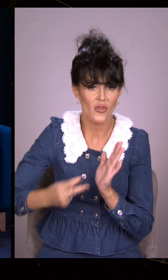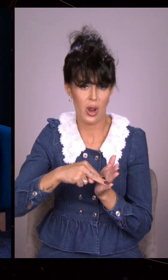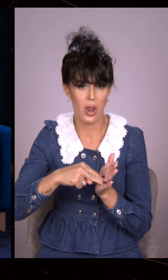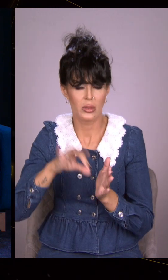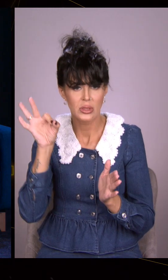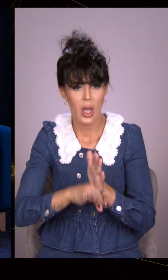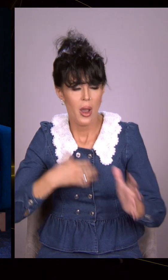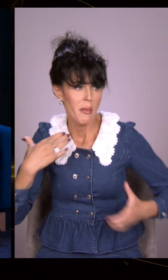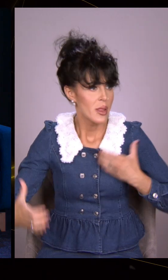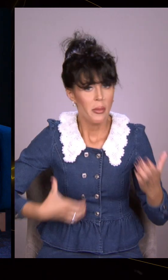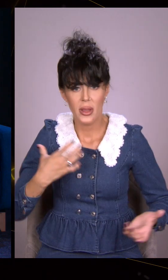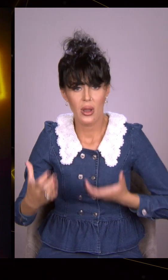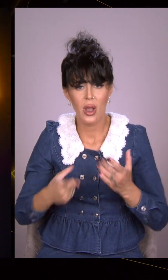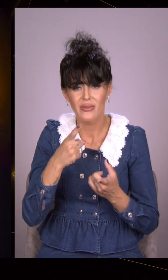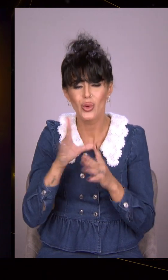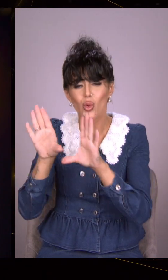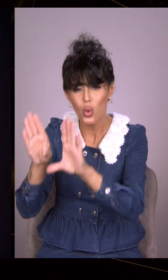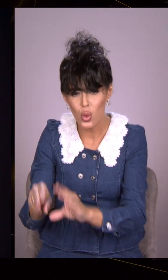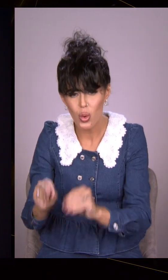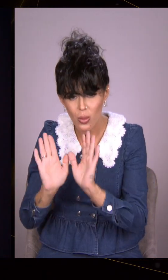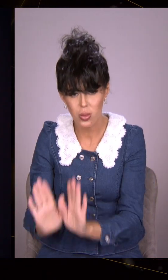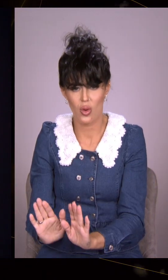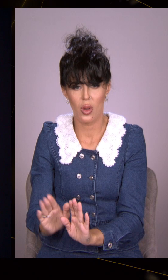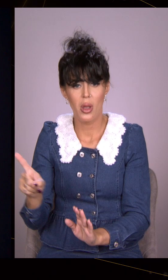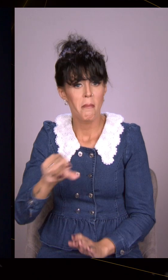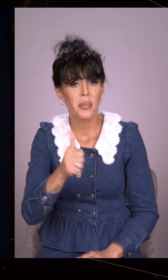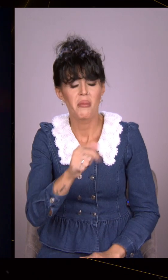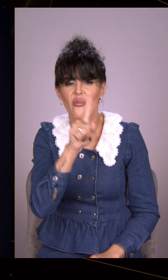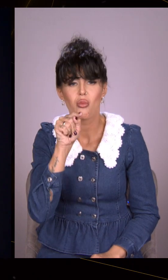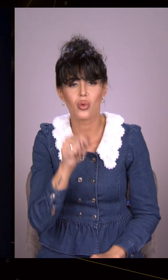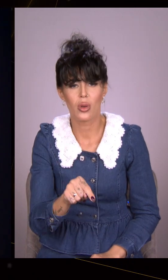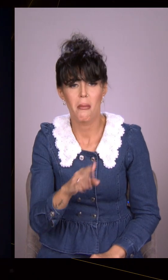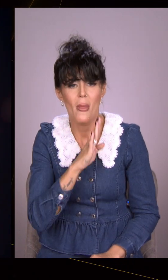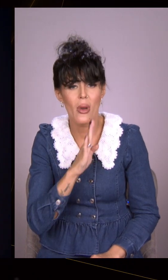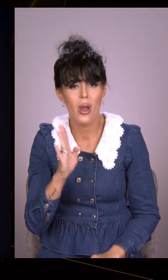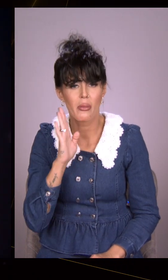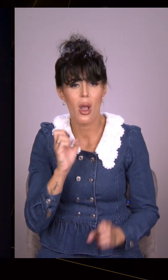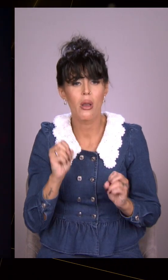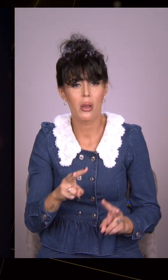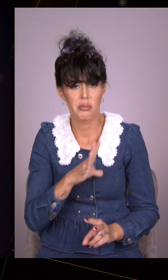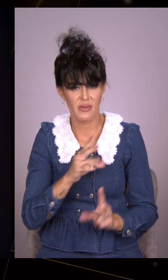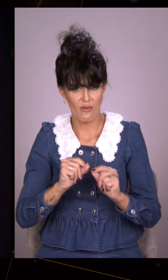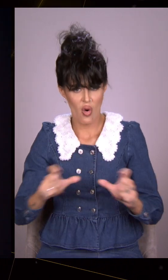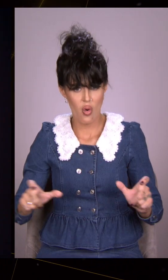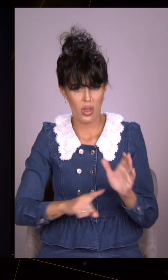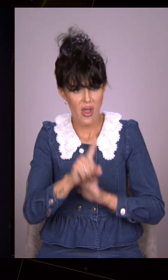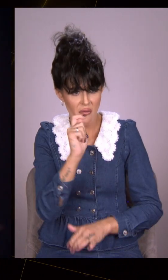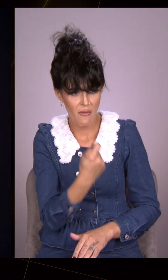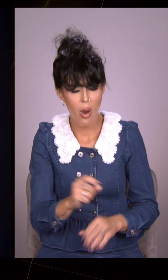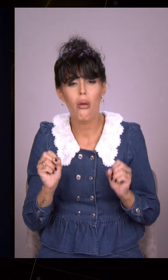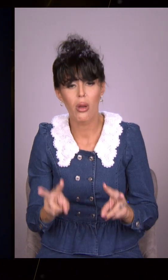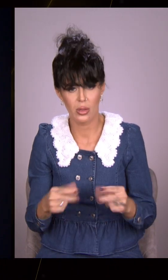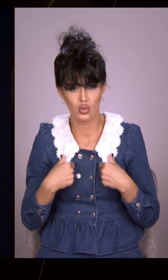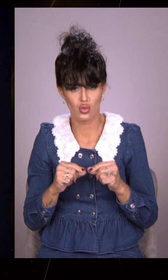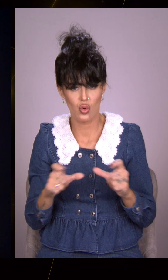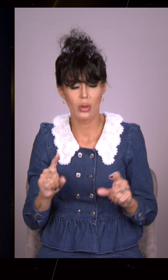почала панікувати. Кажу, доця, успокойся. В неї перше питання було, мама, а в школу? А як школа? Вона